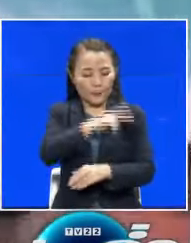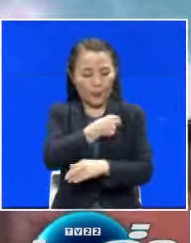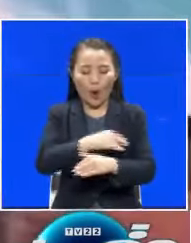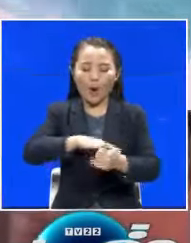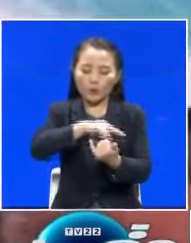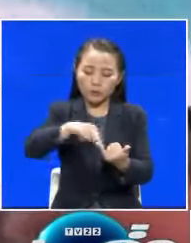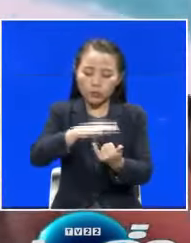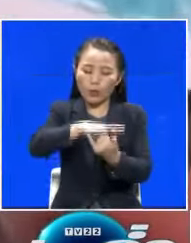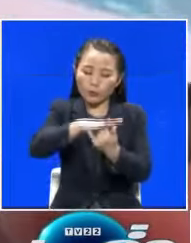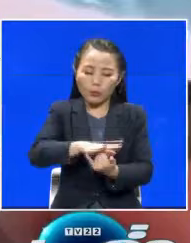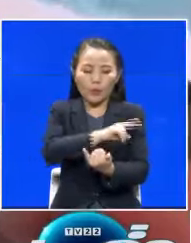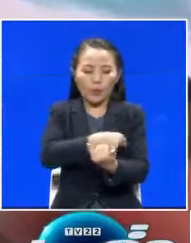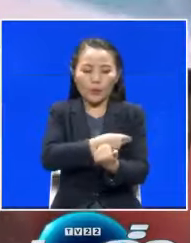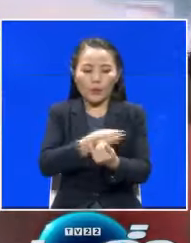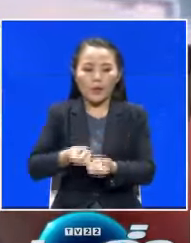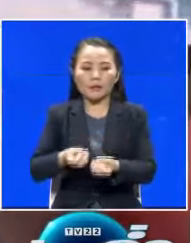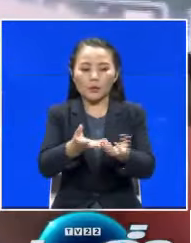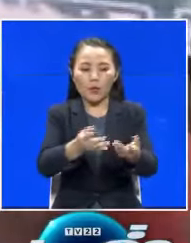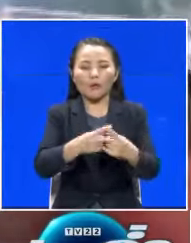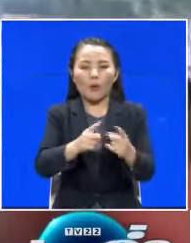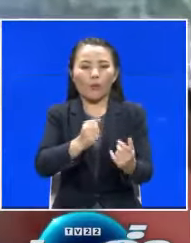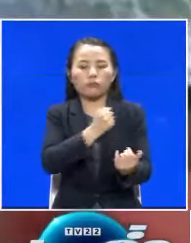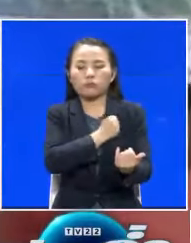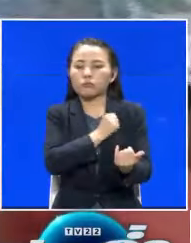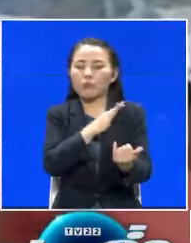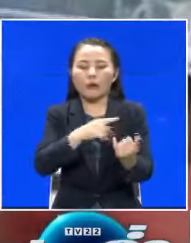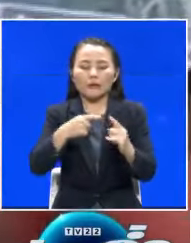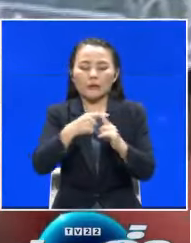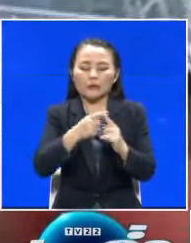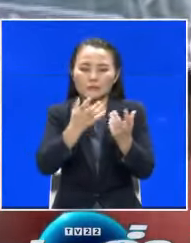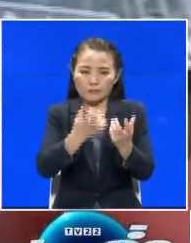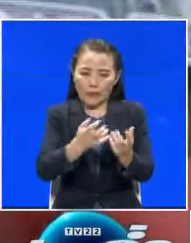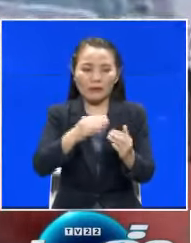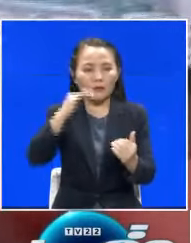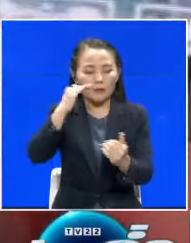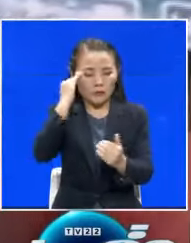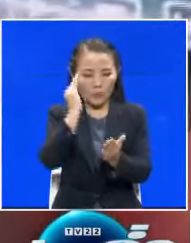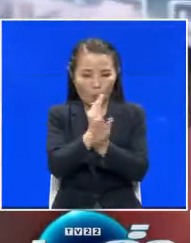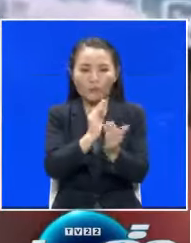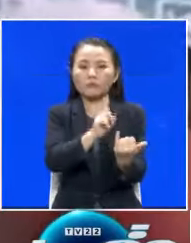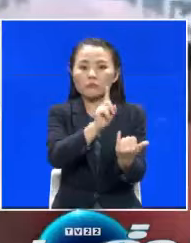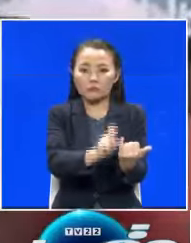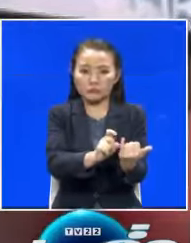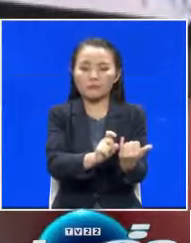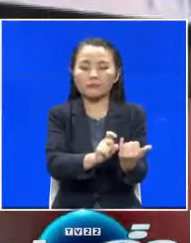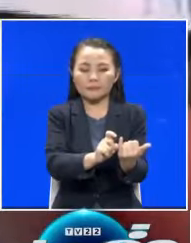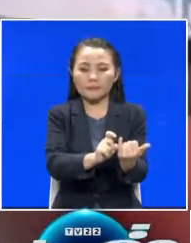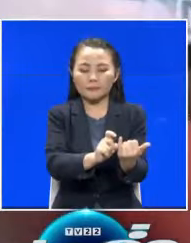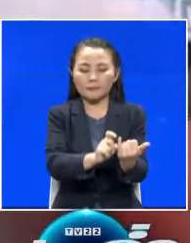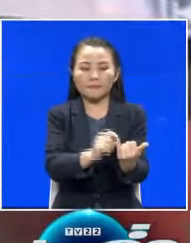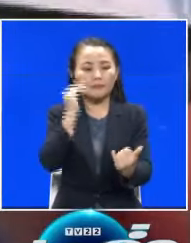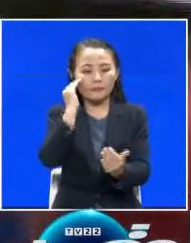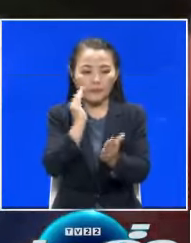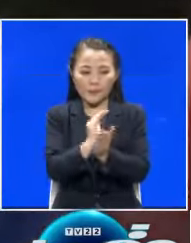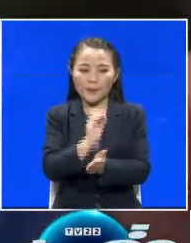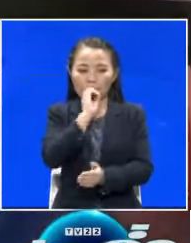นำตัวส่งโรงพยาบาลแต่สุดท้ายทนพิษบาดแผลไม่ไหวเสียชีวิตที่โรงพยาบาลนะคะพันตำรวจเอกนักสติเนี่ยบ